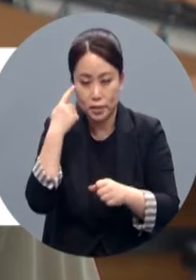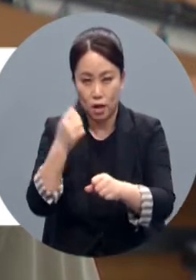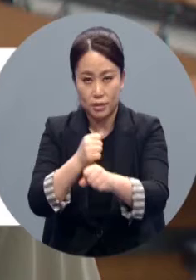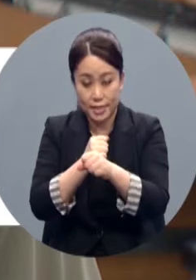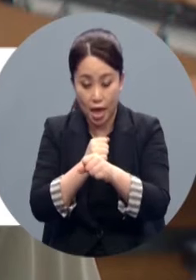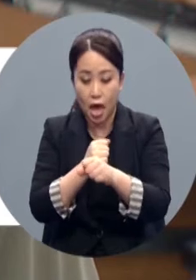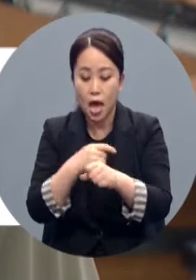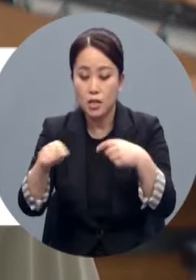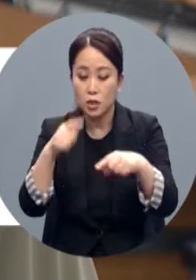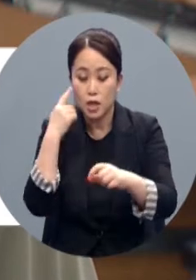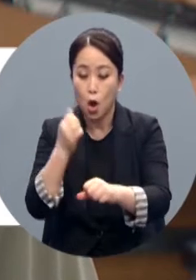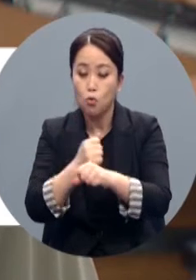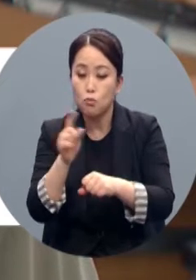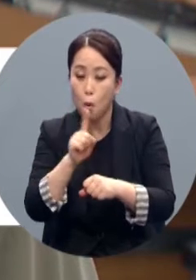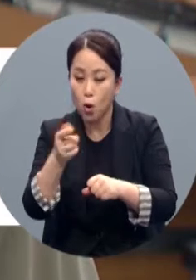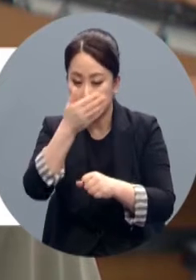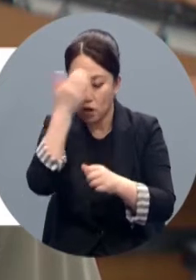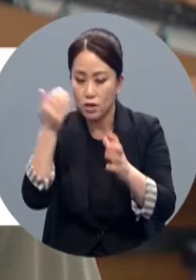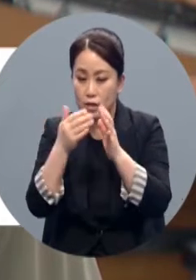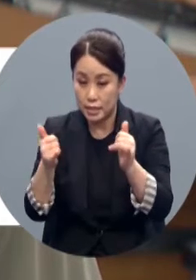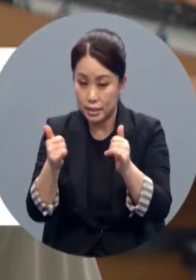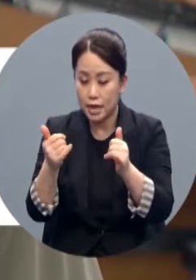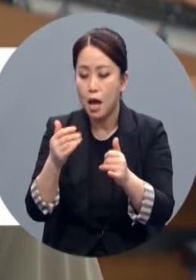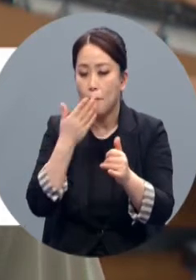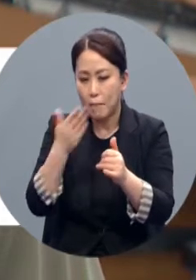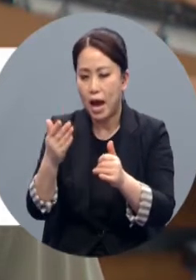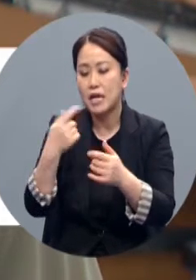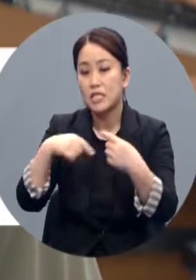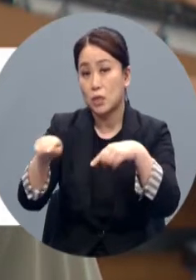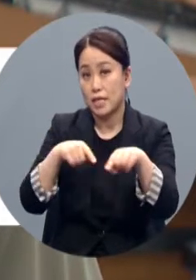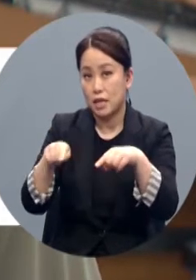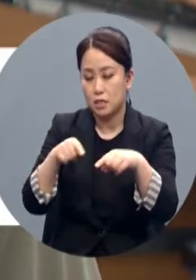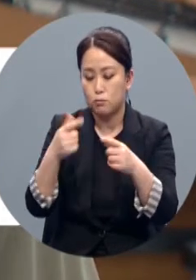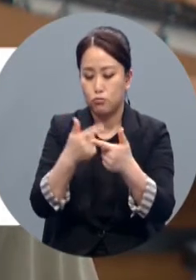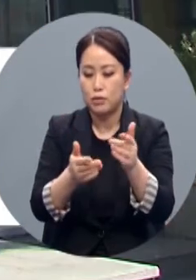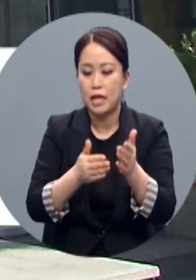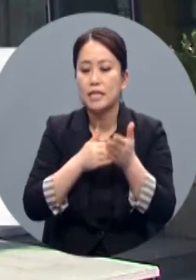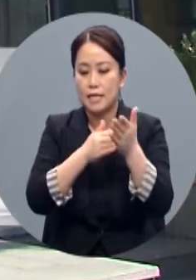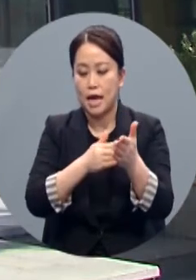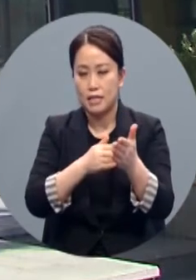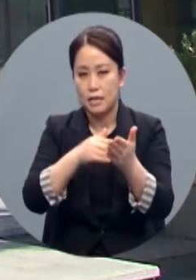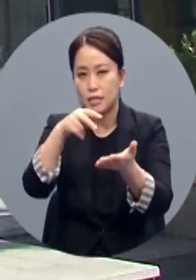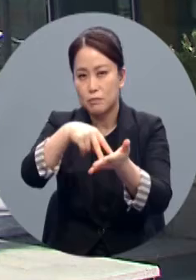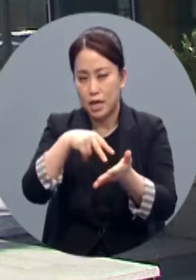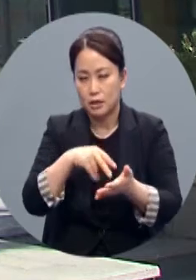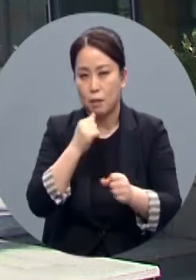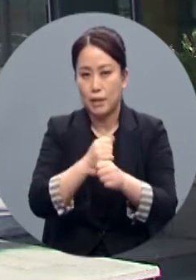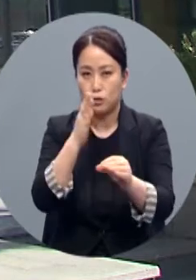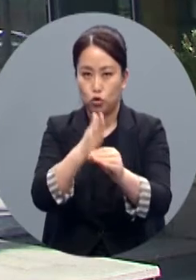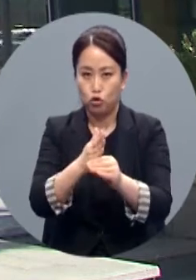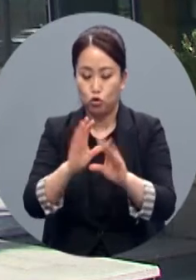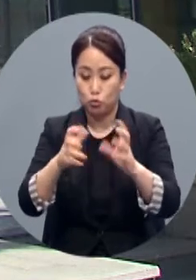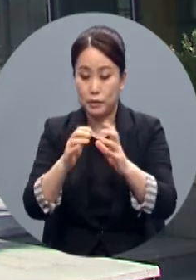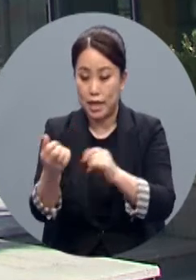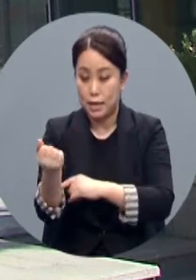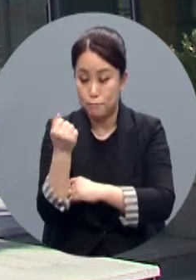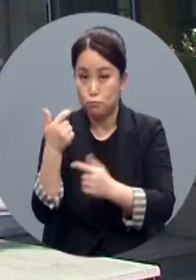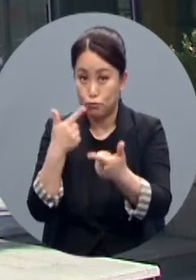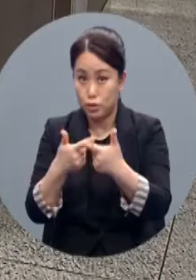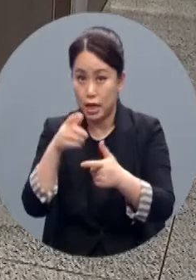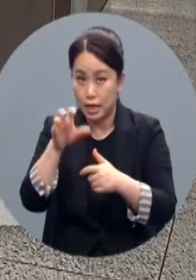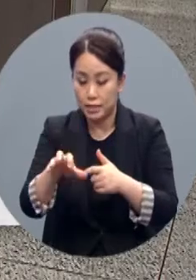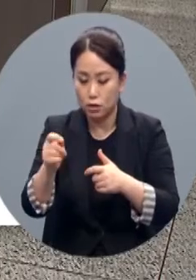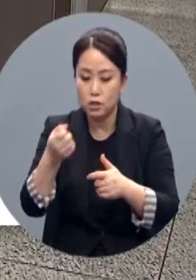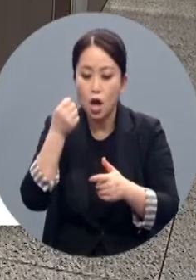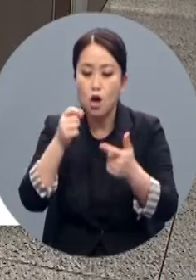있는 정책들 이런 것들을 부산에 제안하는 차원에서 만들어내고 있습니다. 국민의힘 부산시당에는 6월 들어